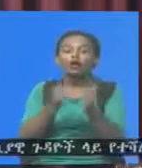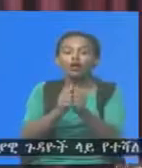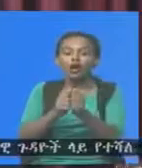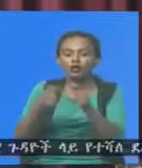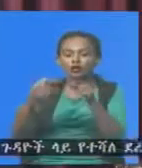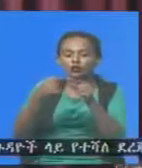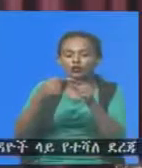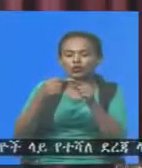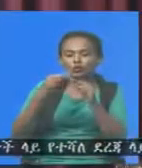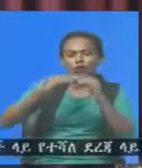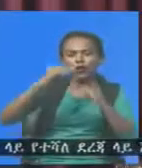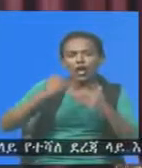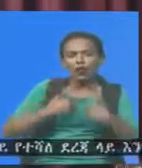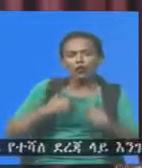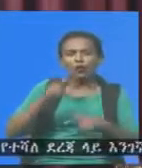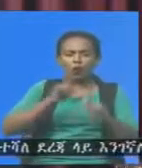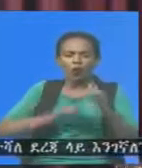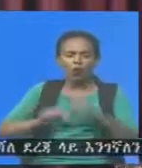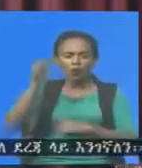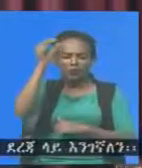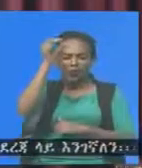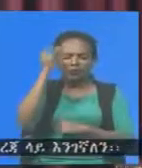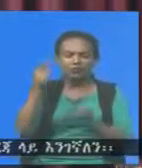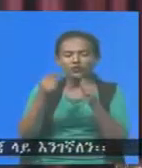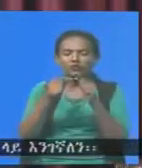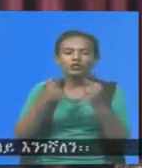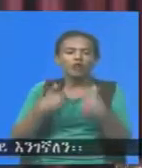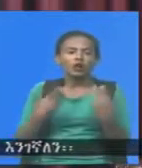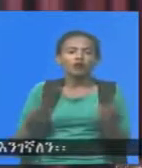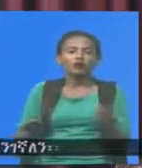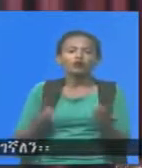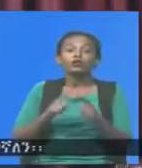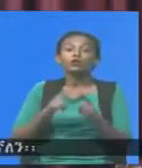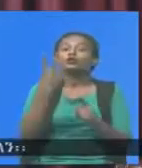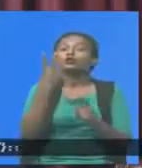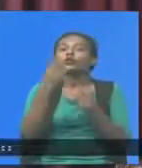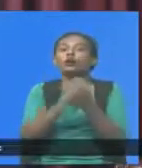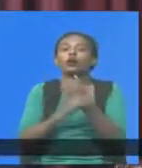አለው ግንኙነት፣ ቋንቋም፣ ባህልም፣ ግንኙነት ግን ሁለት ሀገር ነው የሚኖረው።